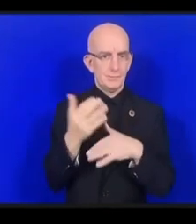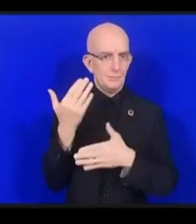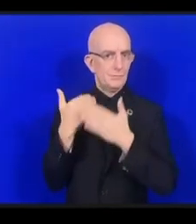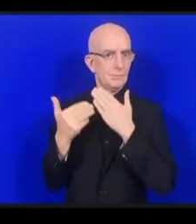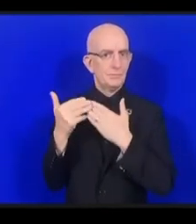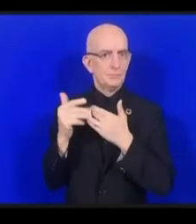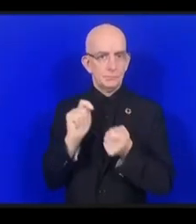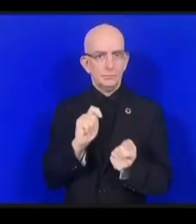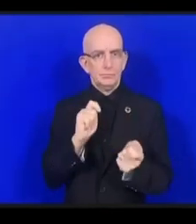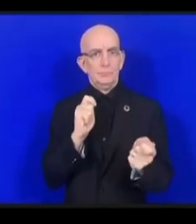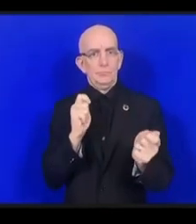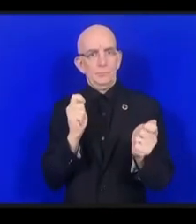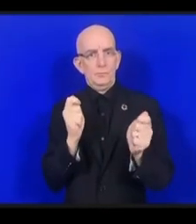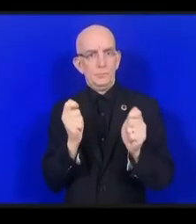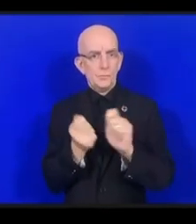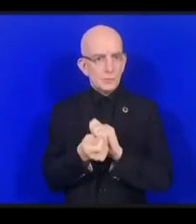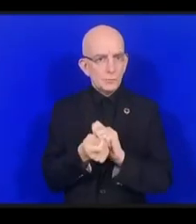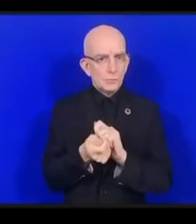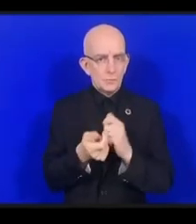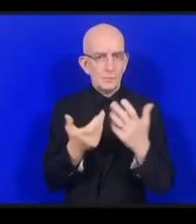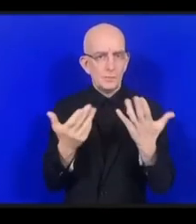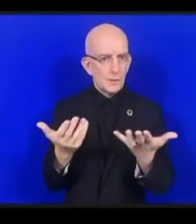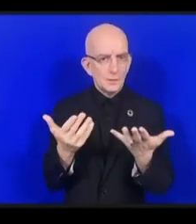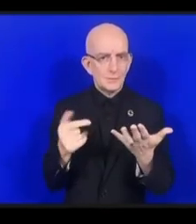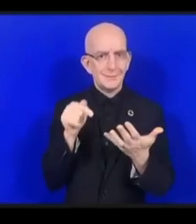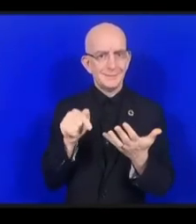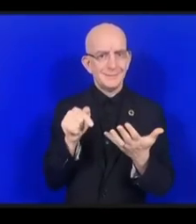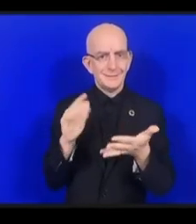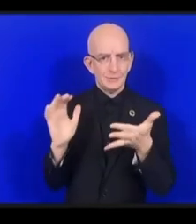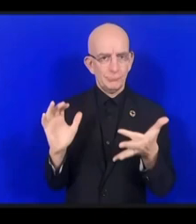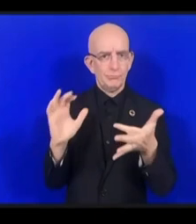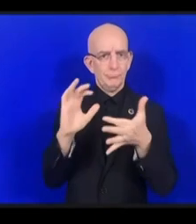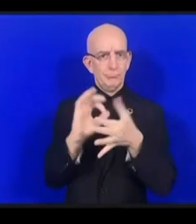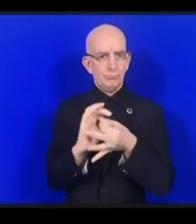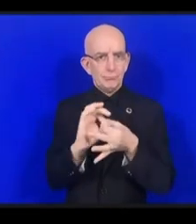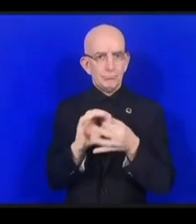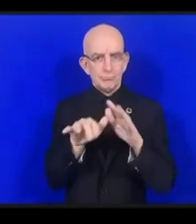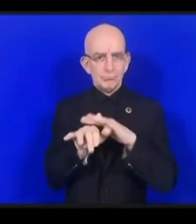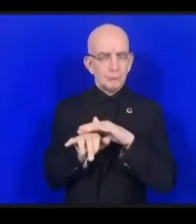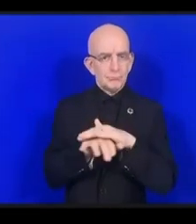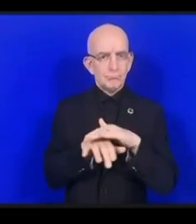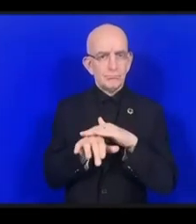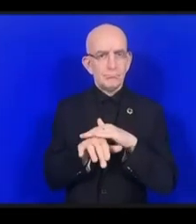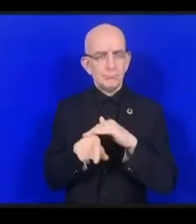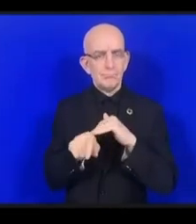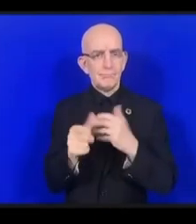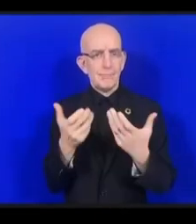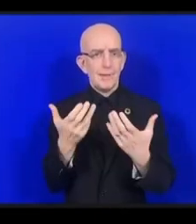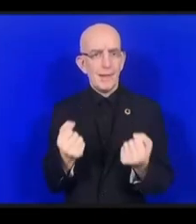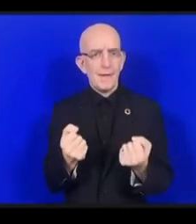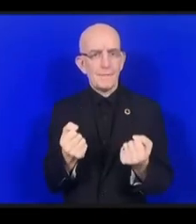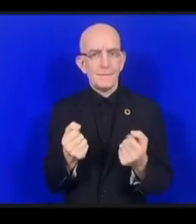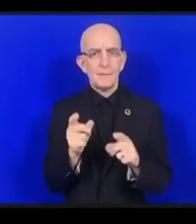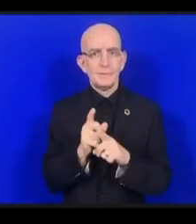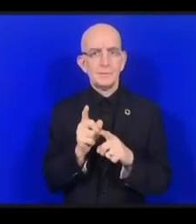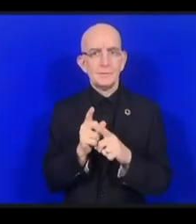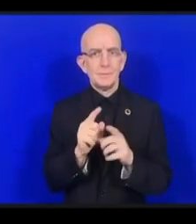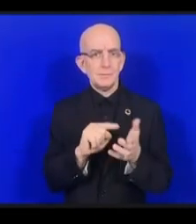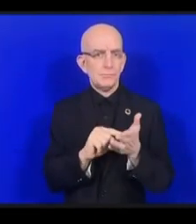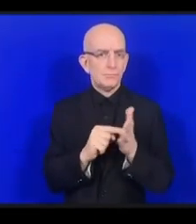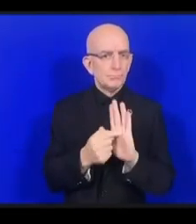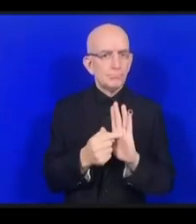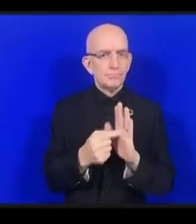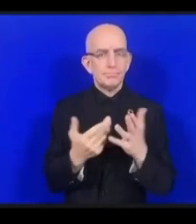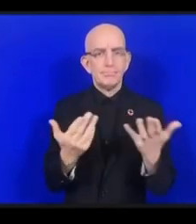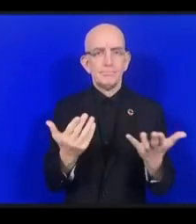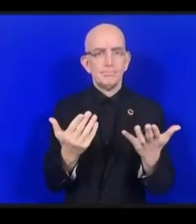びつき、心と心を通わせ助け合っていく意味の絆という感じにな